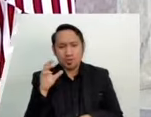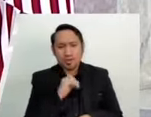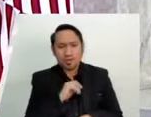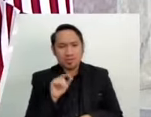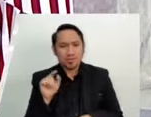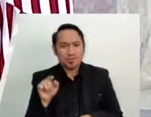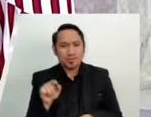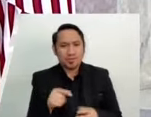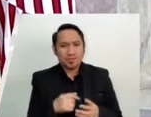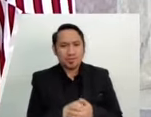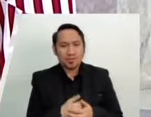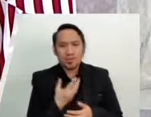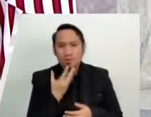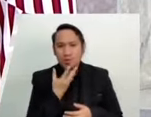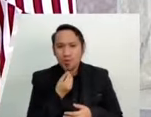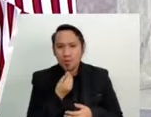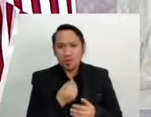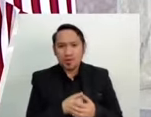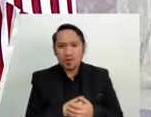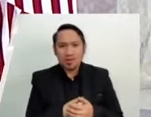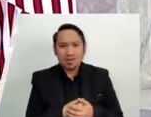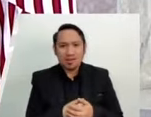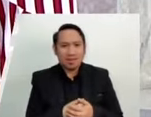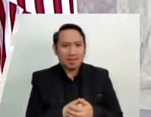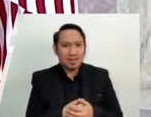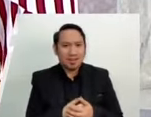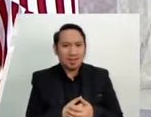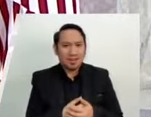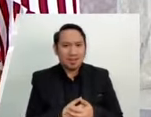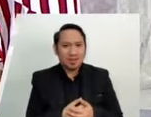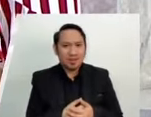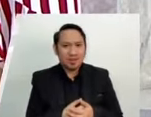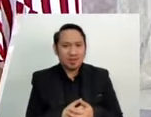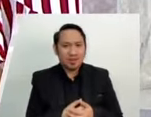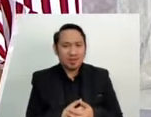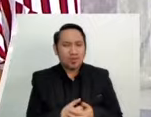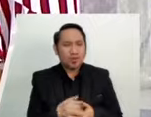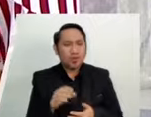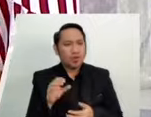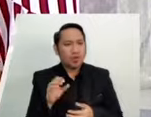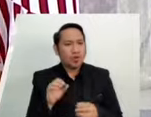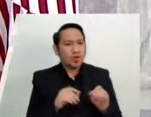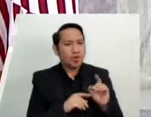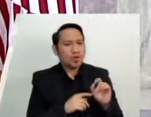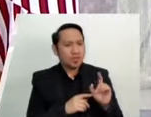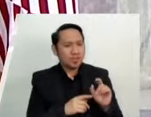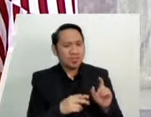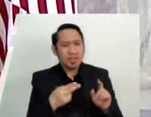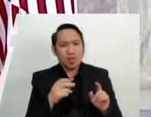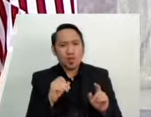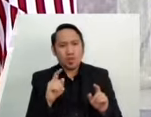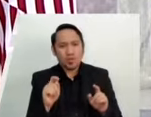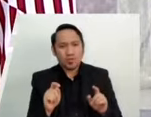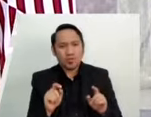kung sino nga ba ang mga OG o original host ng Family Feud Philippines.